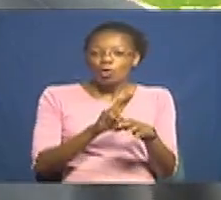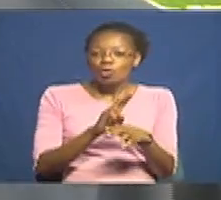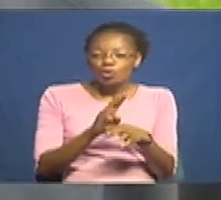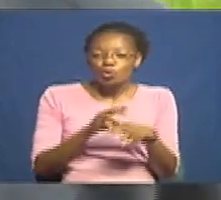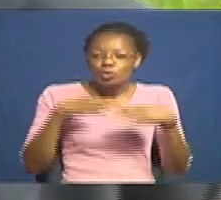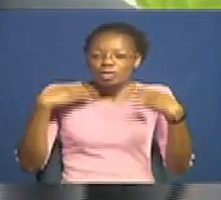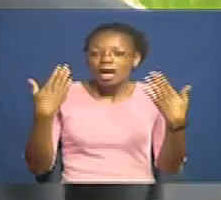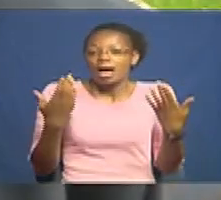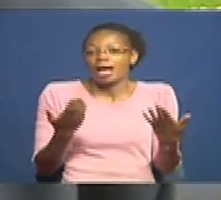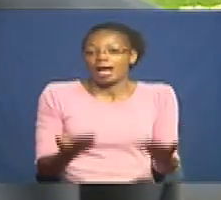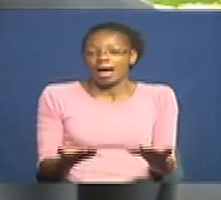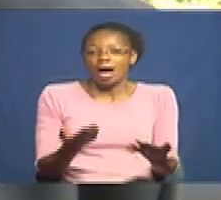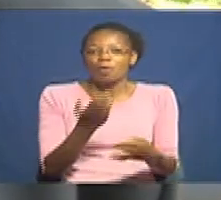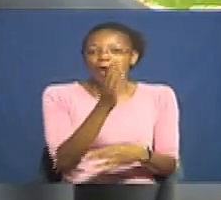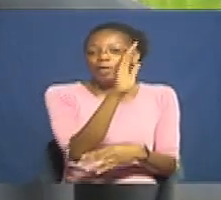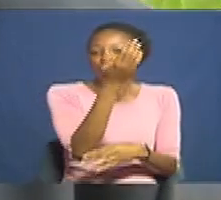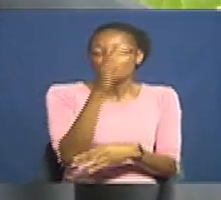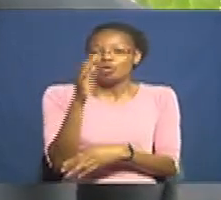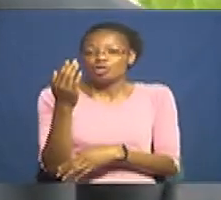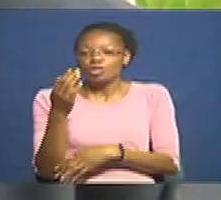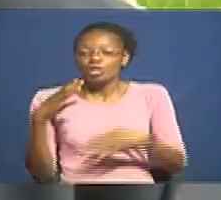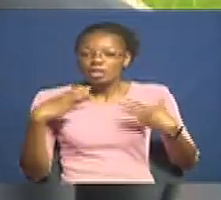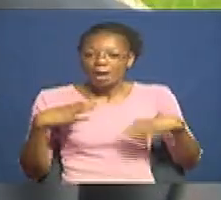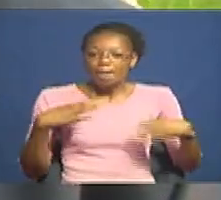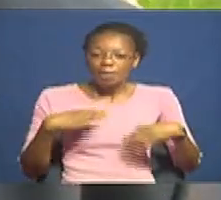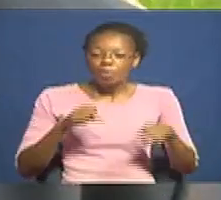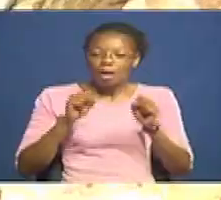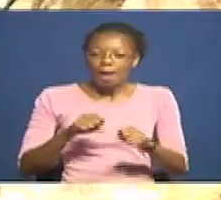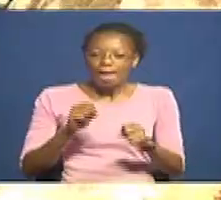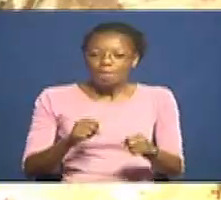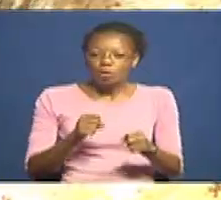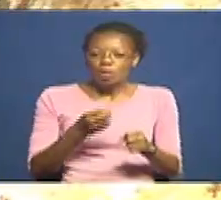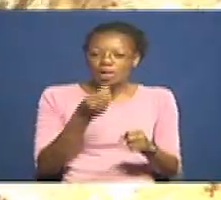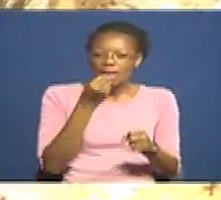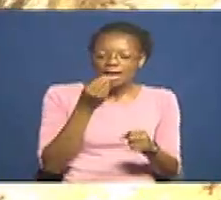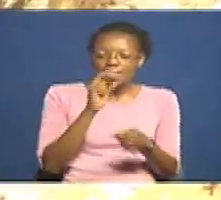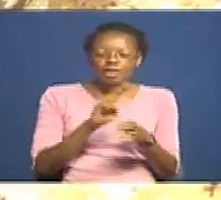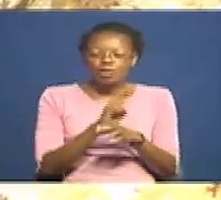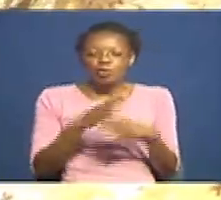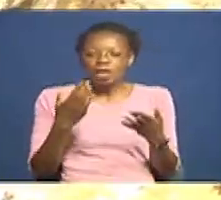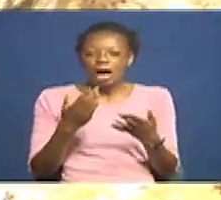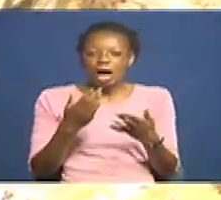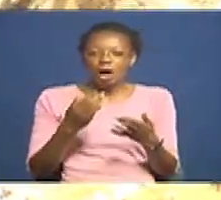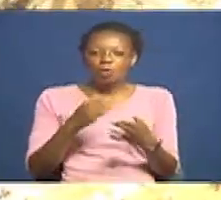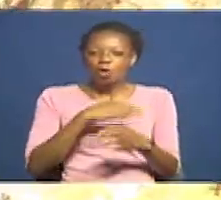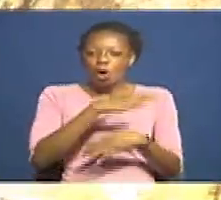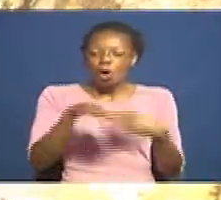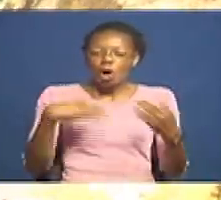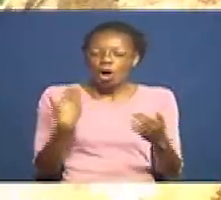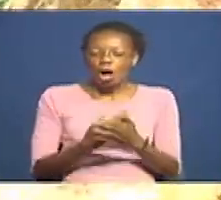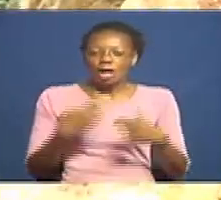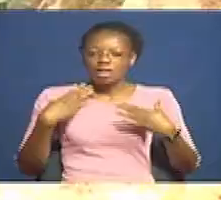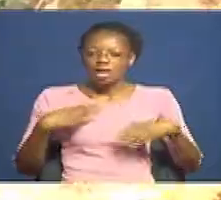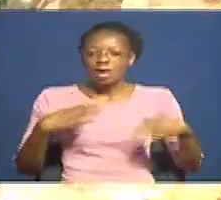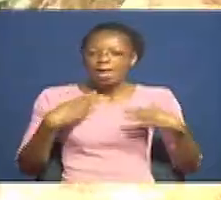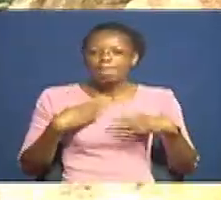hiyo miti hutumika kwa matumishi mbalimbali kwa inchi na ulimwengu kwa jumla. Kazi